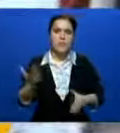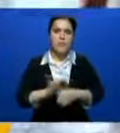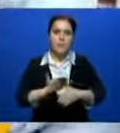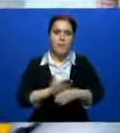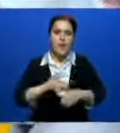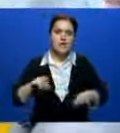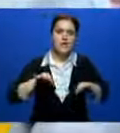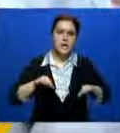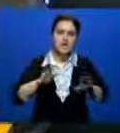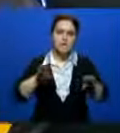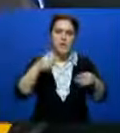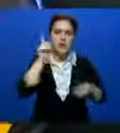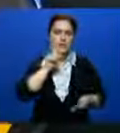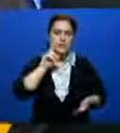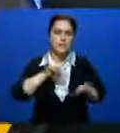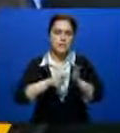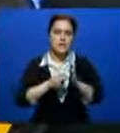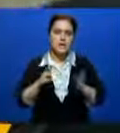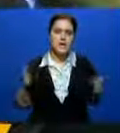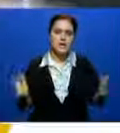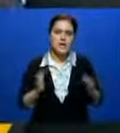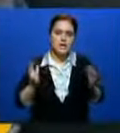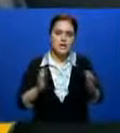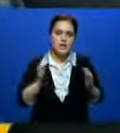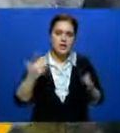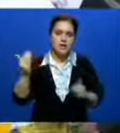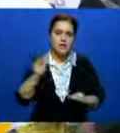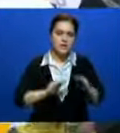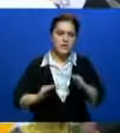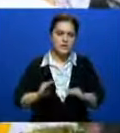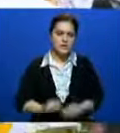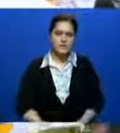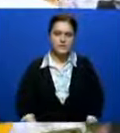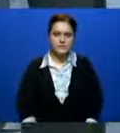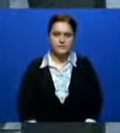помогают транспортом и предоставляют временные склады для хранения вещей.